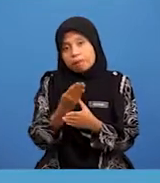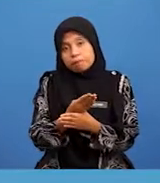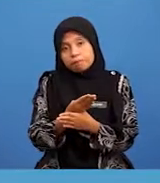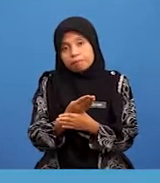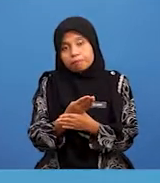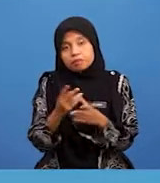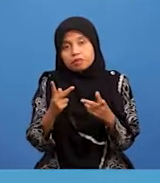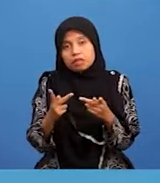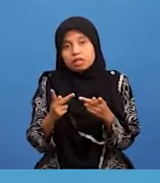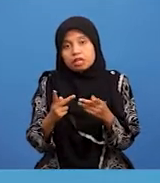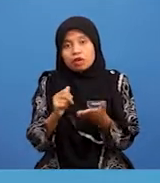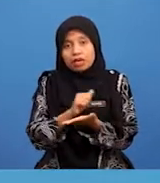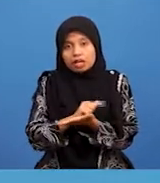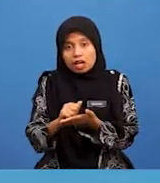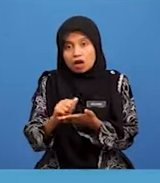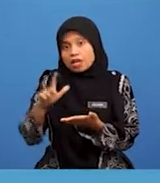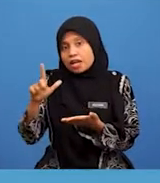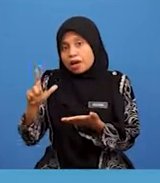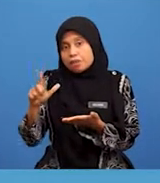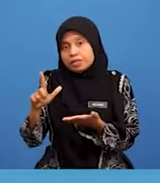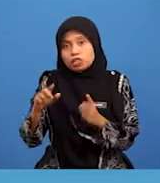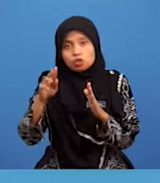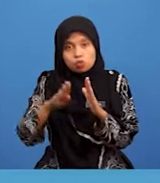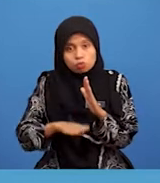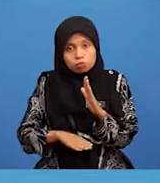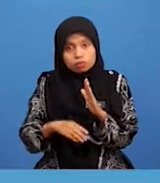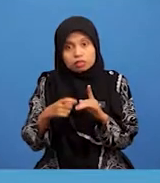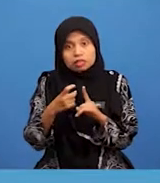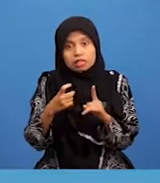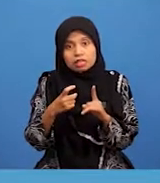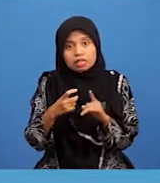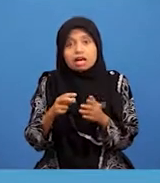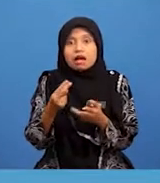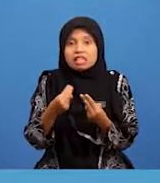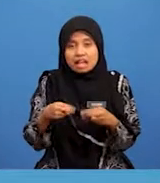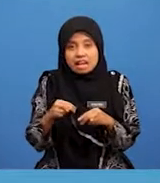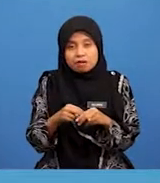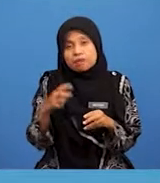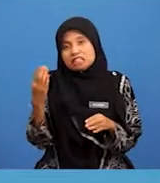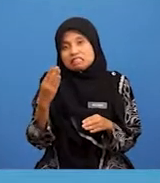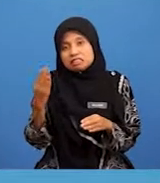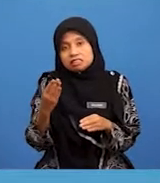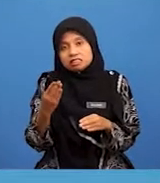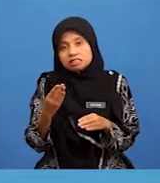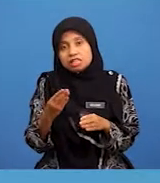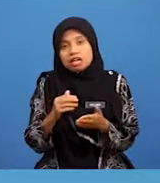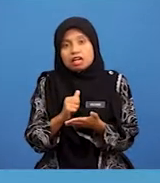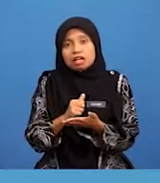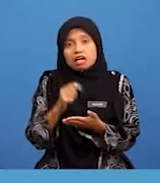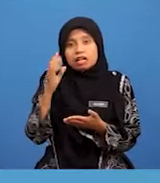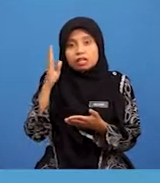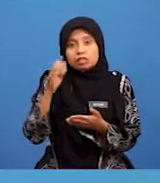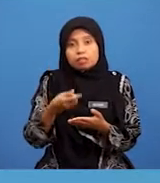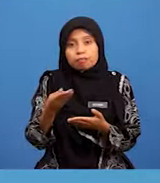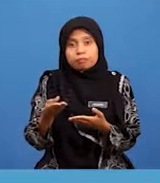Sekiranya akaun liabiliti diambil alih oleh perkongsi kurang dari nilai semasa, maka nilai diskaun yang diterima ini